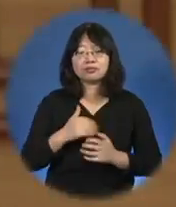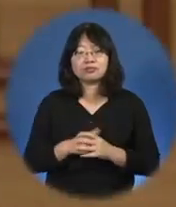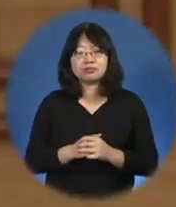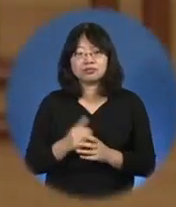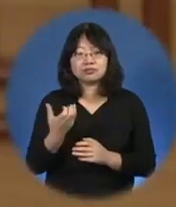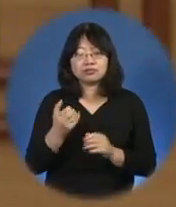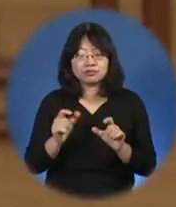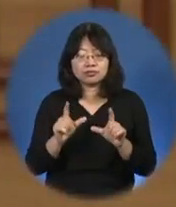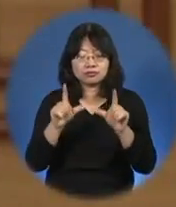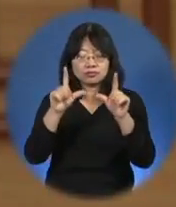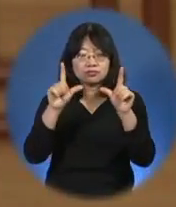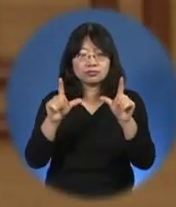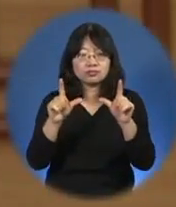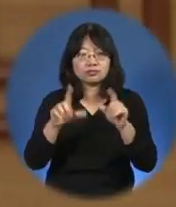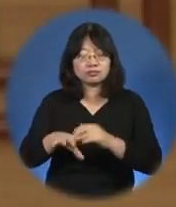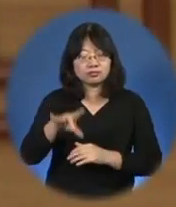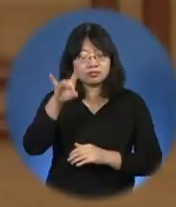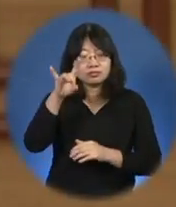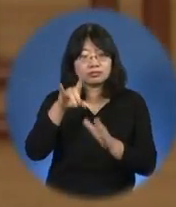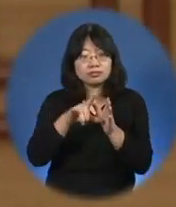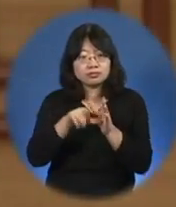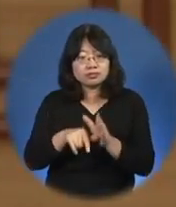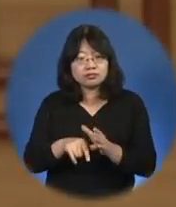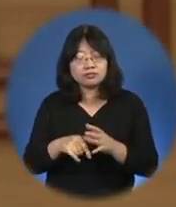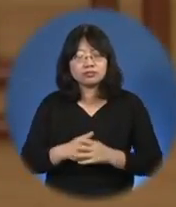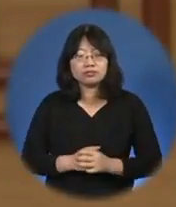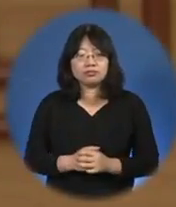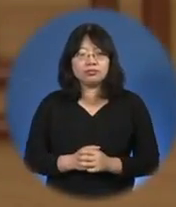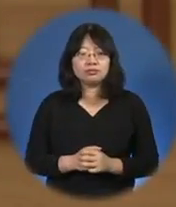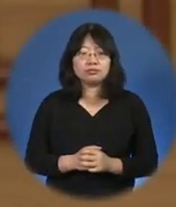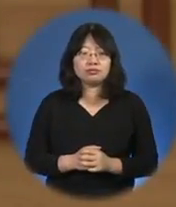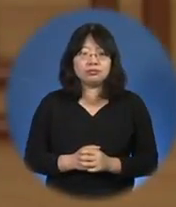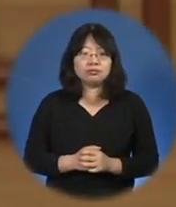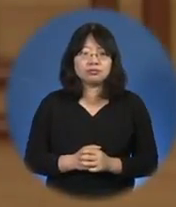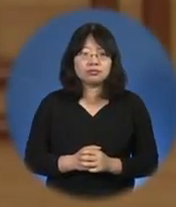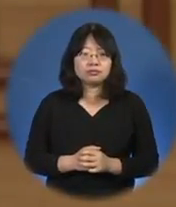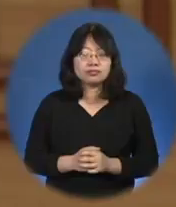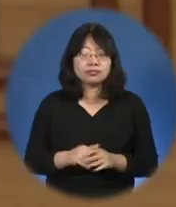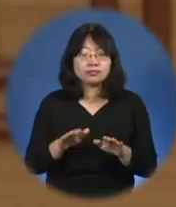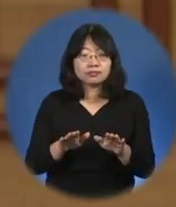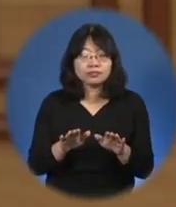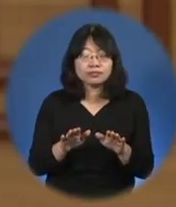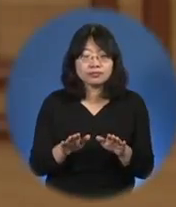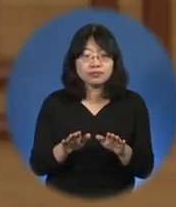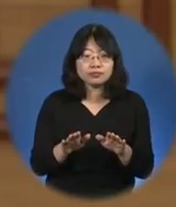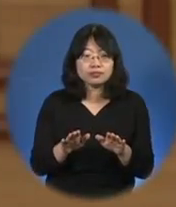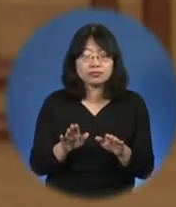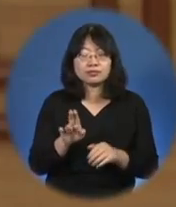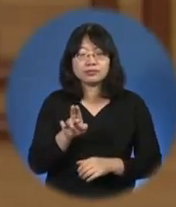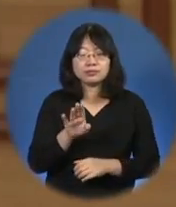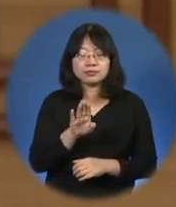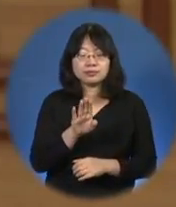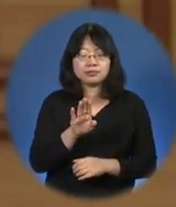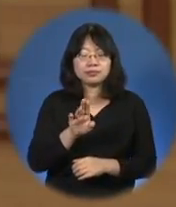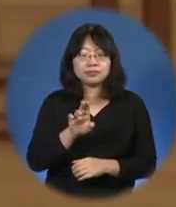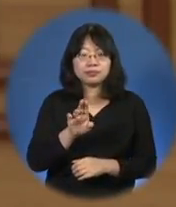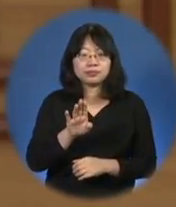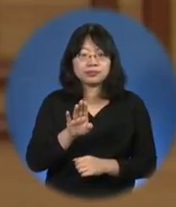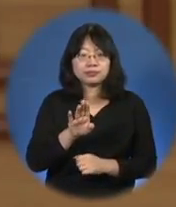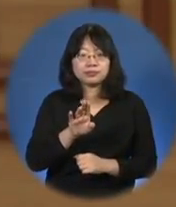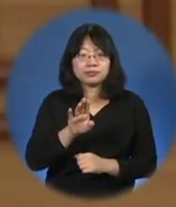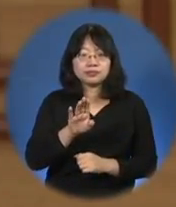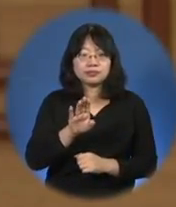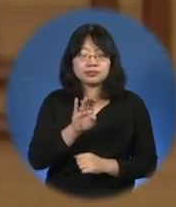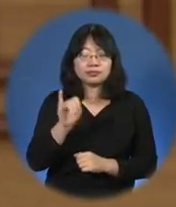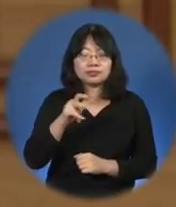알기로는 90년대 초반에 그 피시킨 교수가 제안을 합니다. 그래서 그